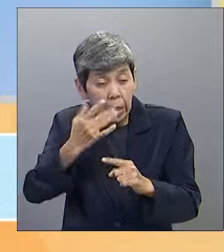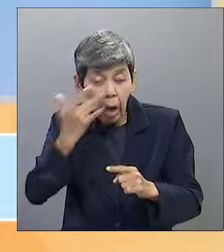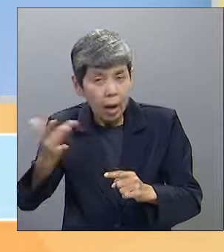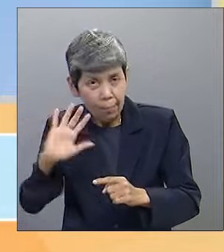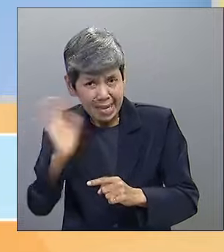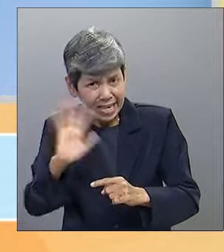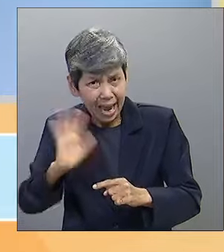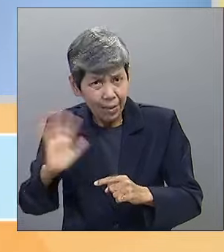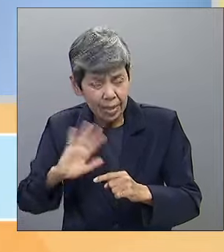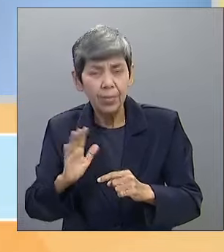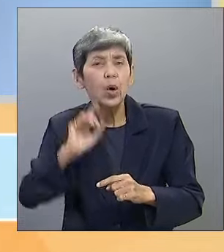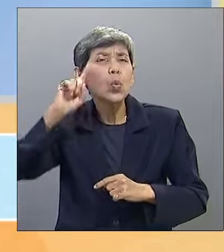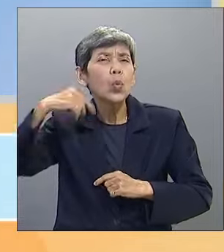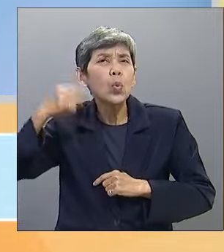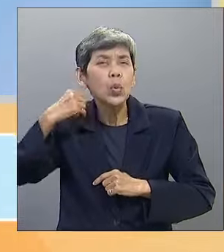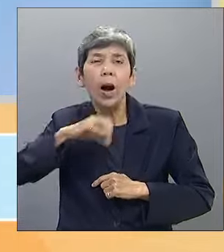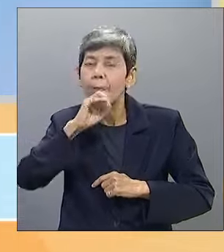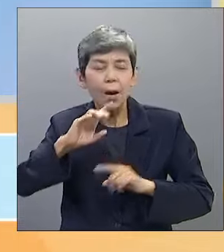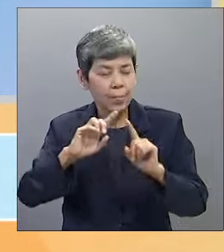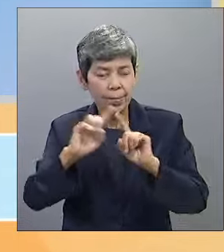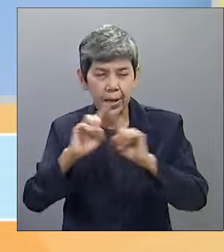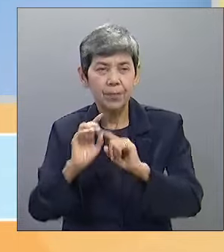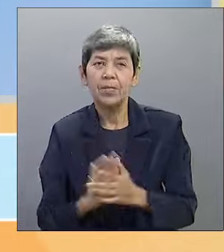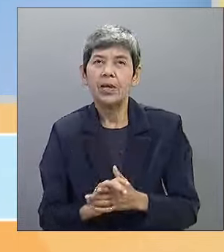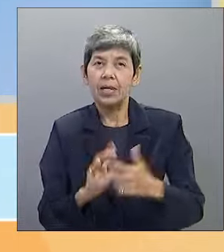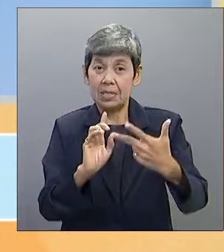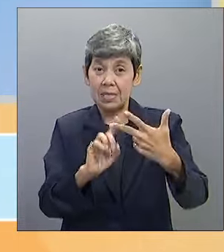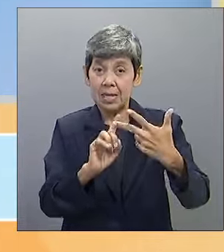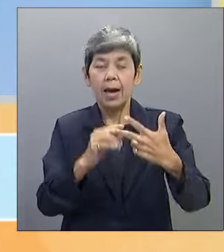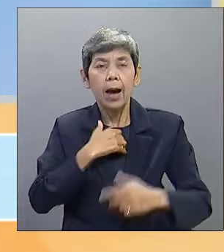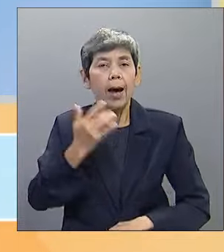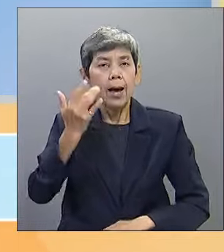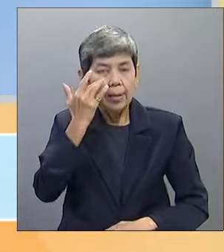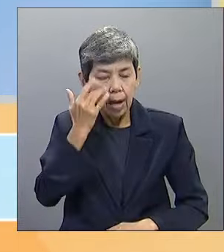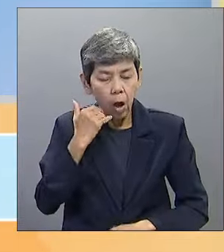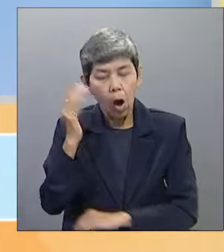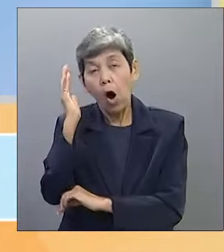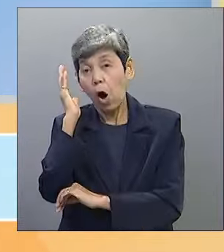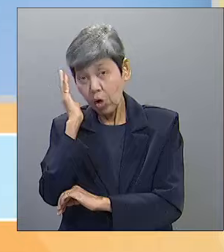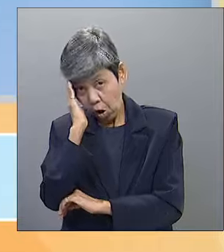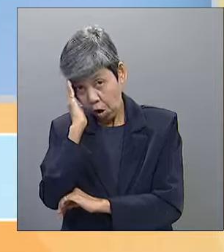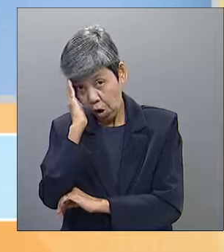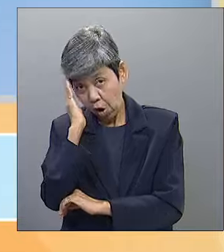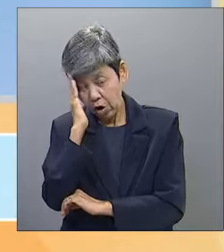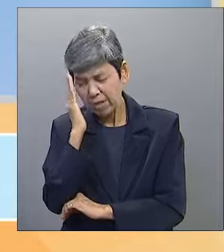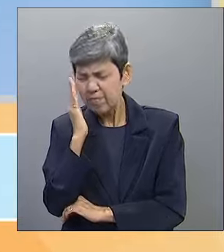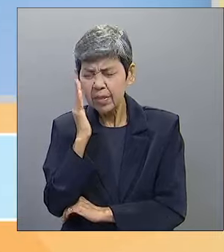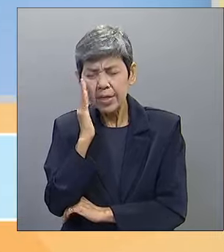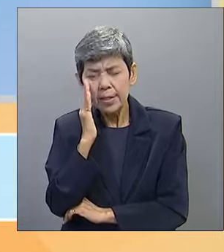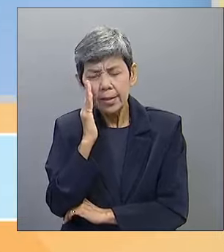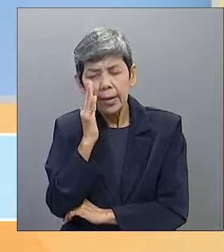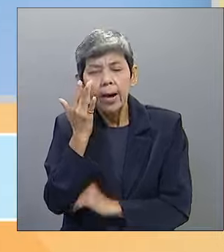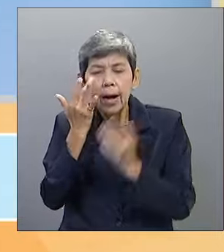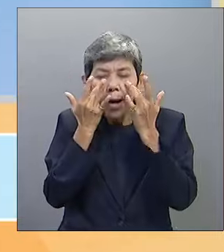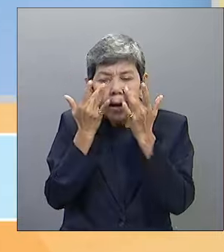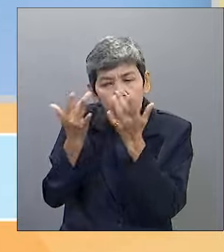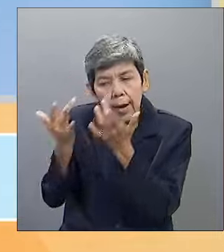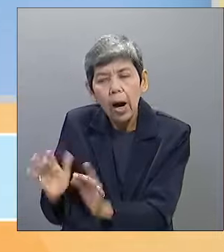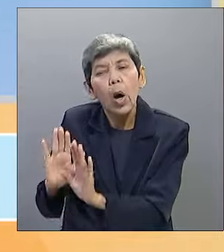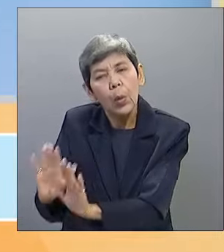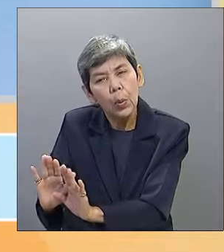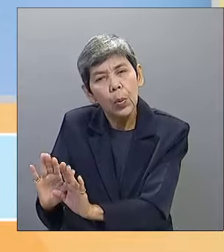แบบสุภาพสตรีท่านเมื่อกี้นะคร ับ จริงๆก็คือใส่แล้วพอเราจะนอนหรือพอเราไม่มีความจำเป็นต้องใช้คอนแทคเลนส์ก็ถอดออ